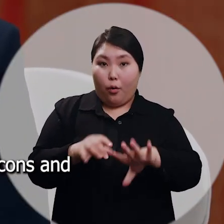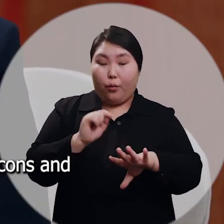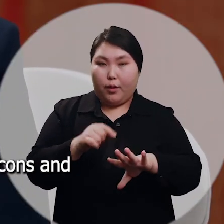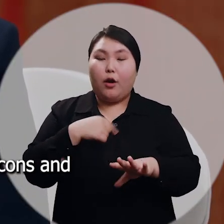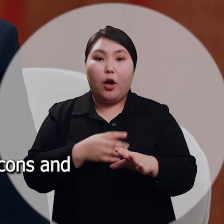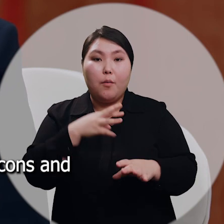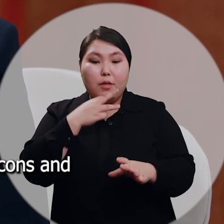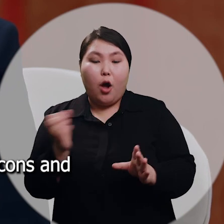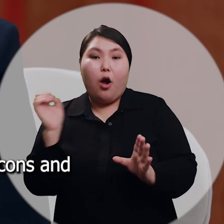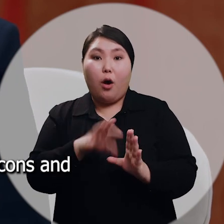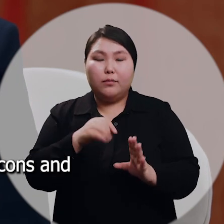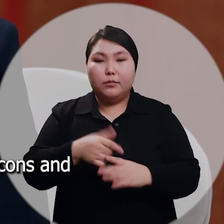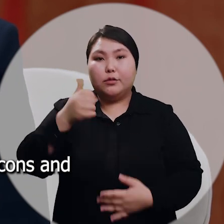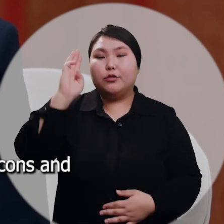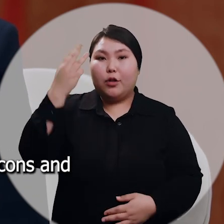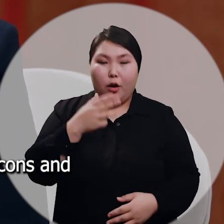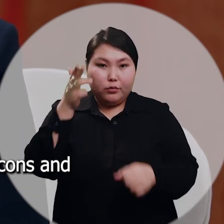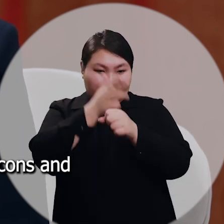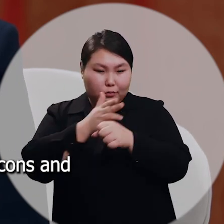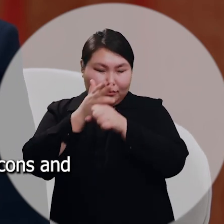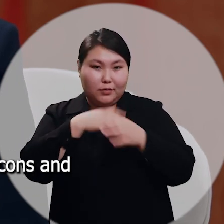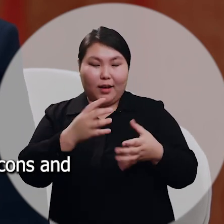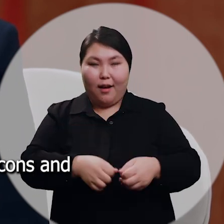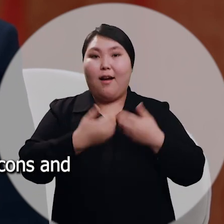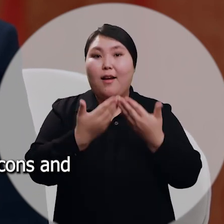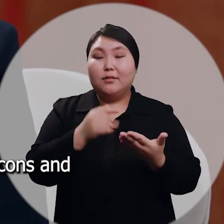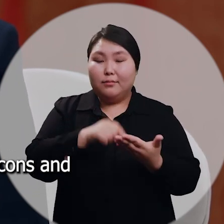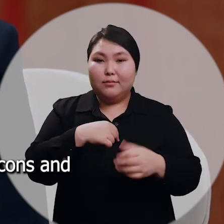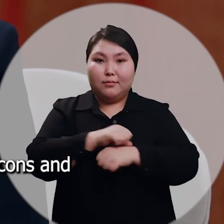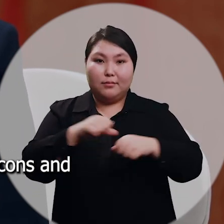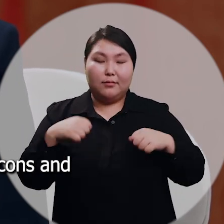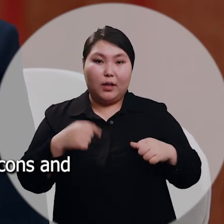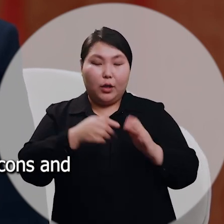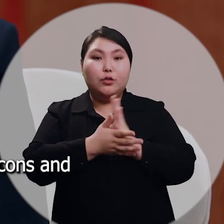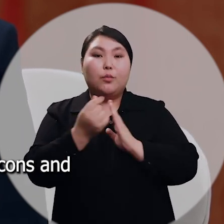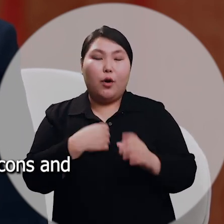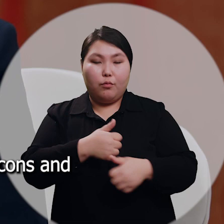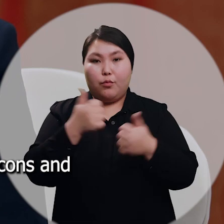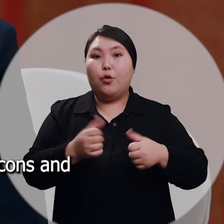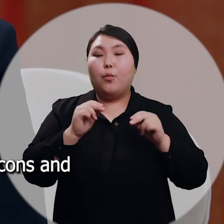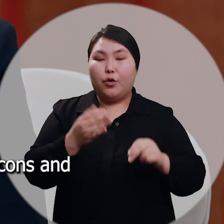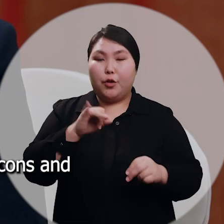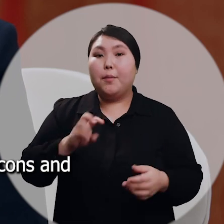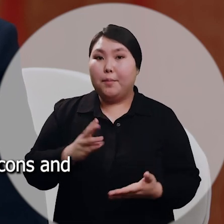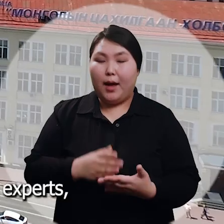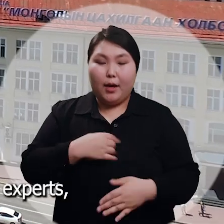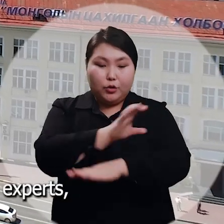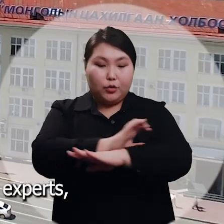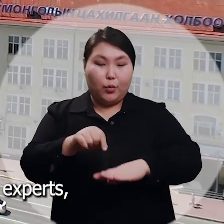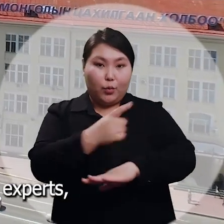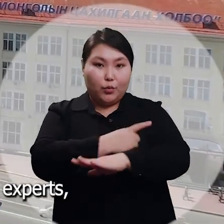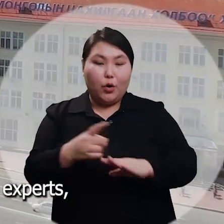оруулснар тадархоад зорүг дүрсэлэг аширих байдлаар энэ эргэдийн 2-мээн би болжага, энэ зүйл байжага.